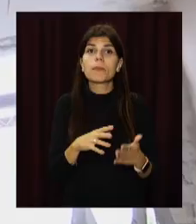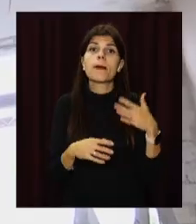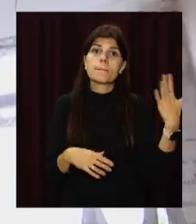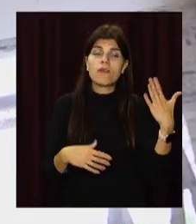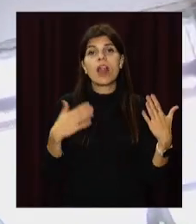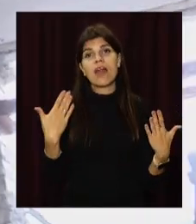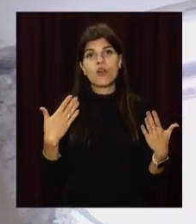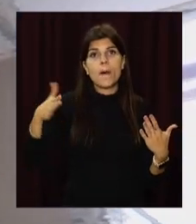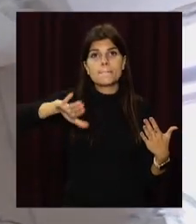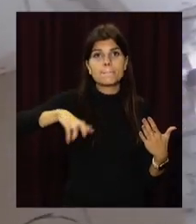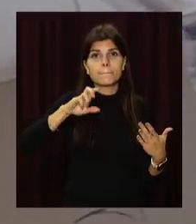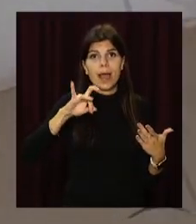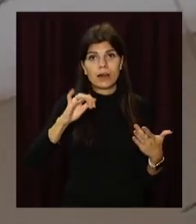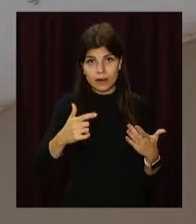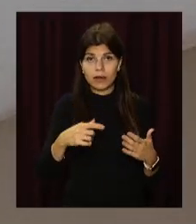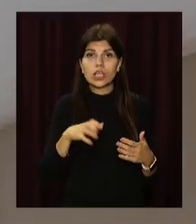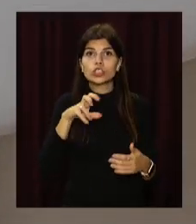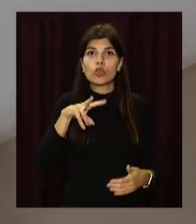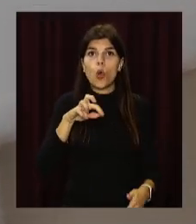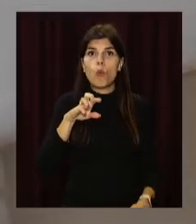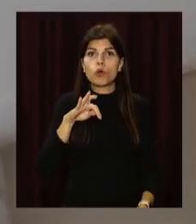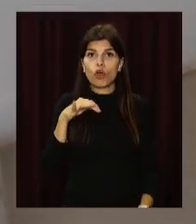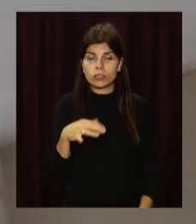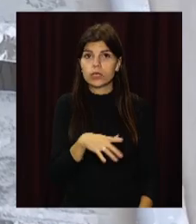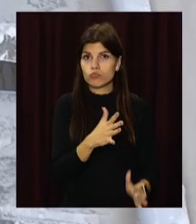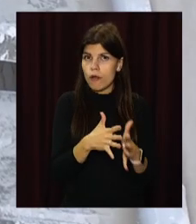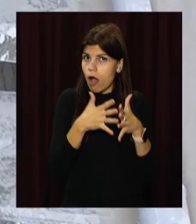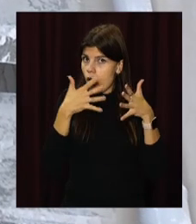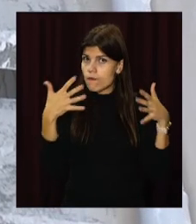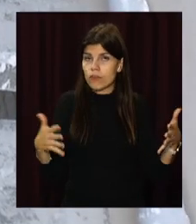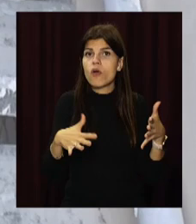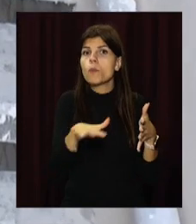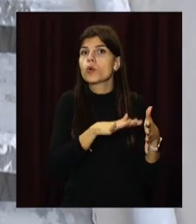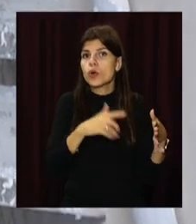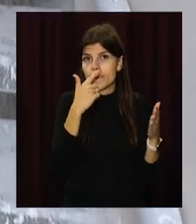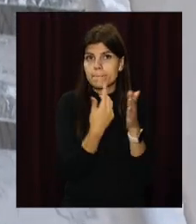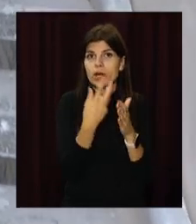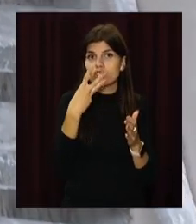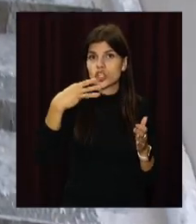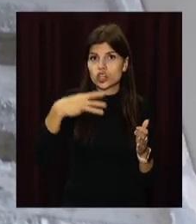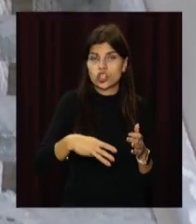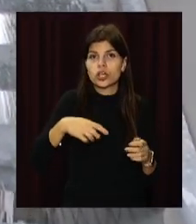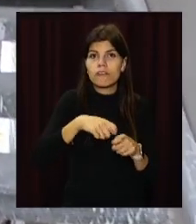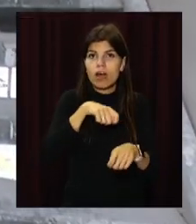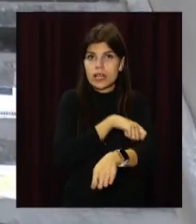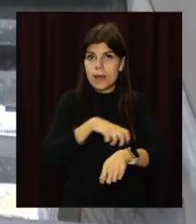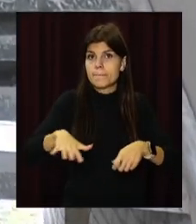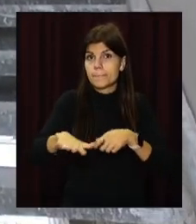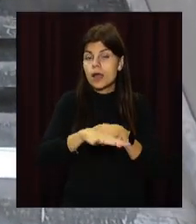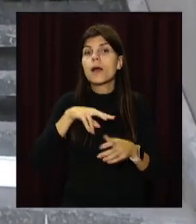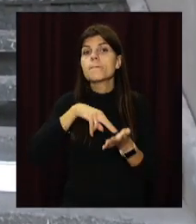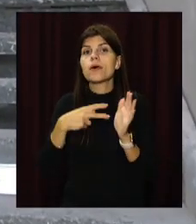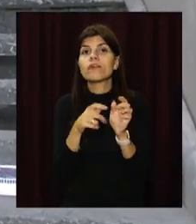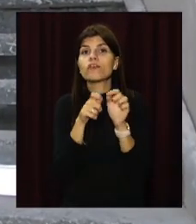та лівому березі Дніпра. ЦНАП на Слобожанському буде найбільшому місці. Його площа – понад 3 тисячі квадратних метрів. Центр